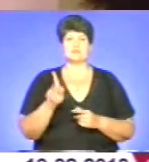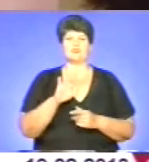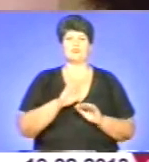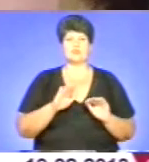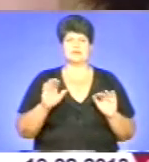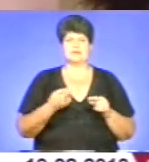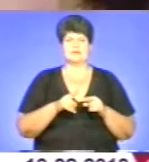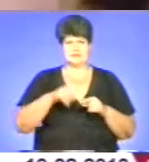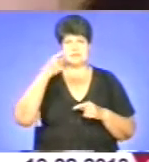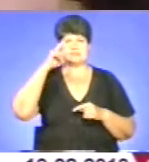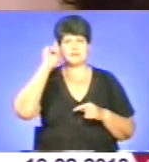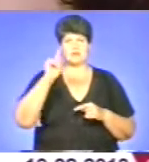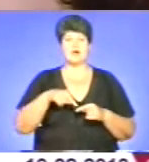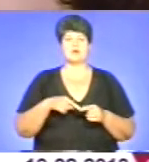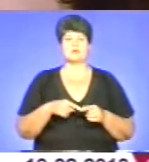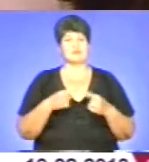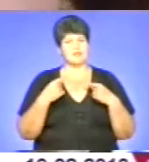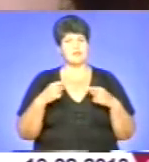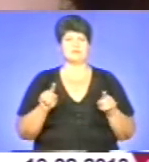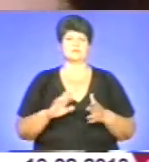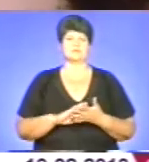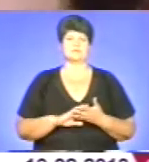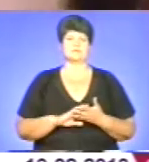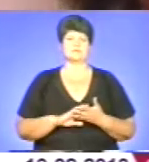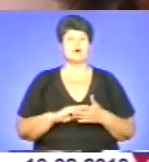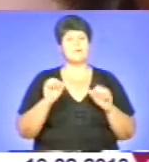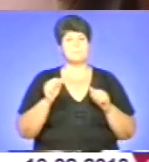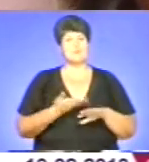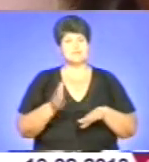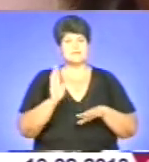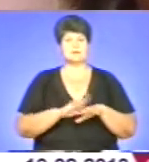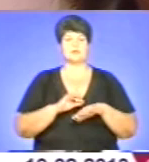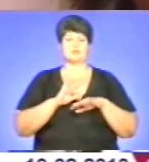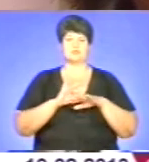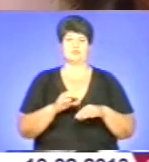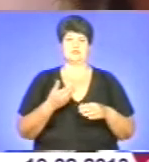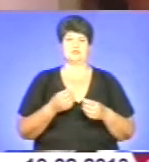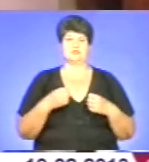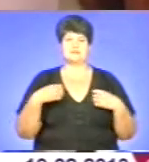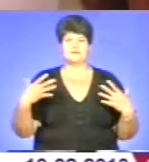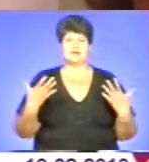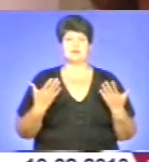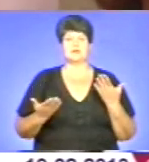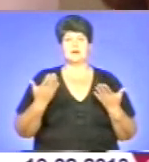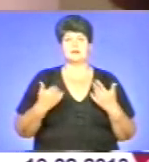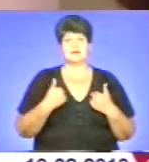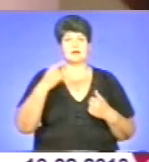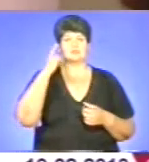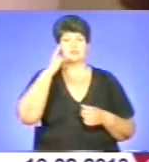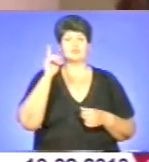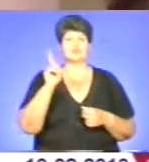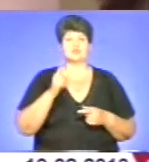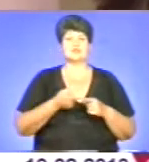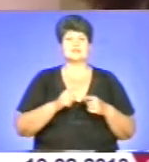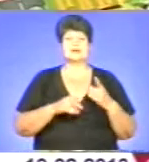по-іншому знаєте і може складно проводити свято але я думаю що так